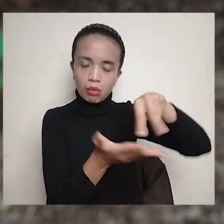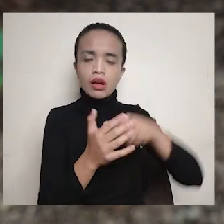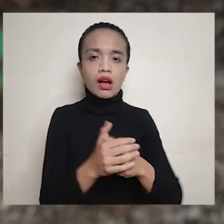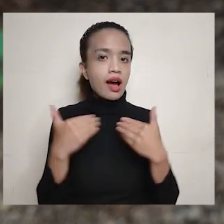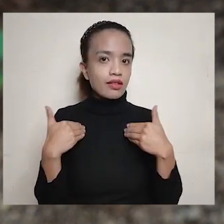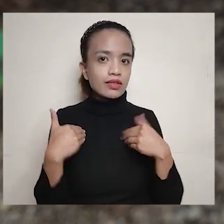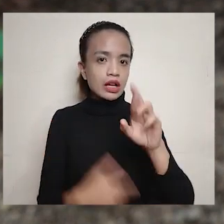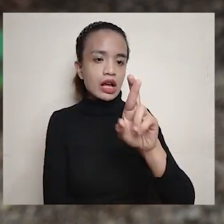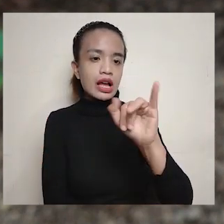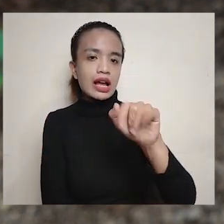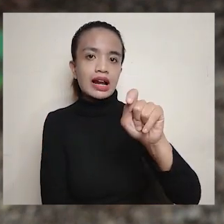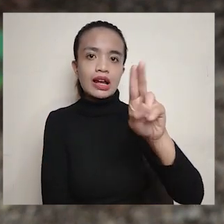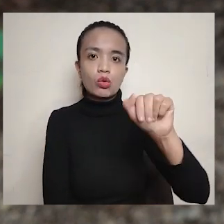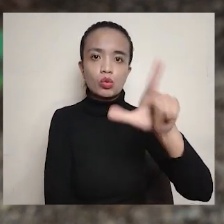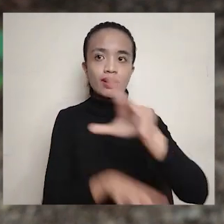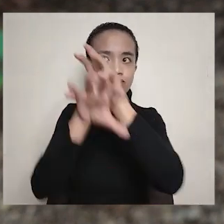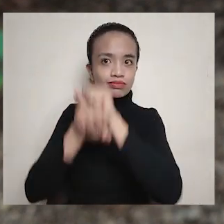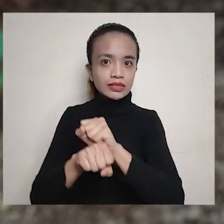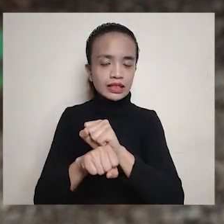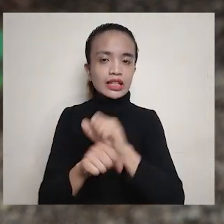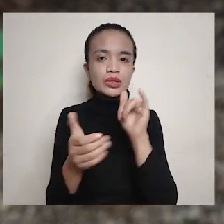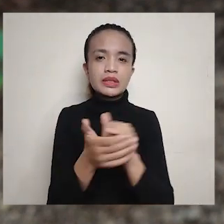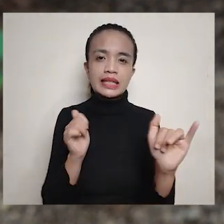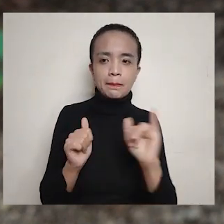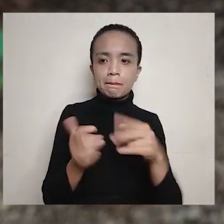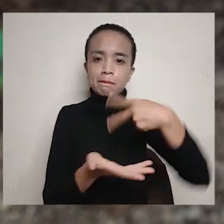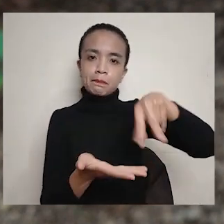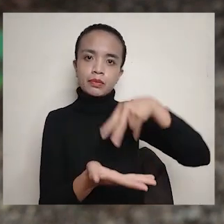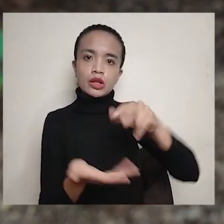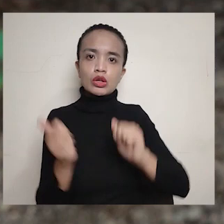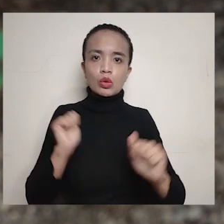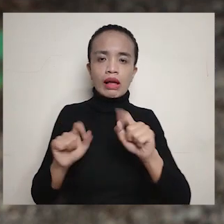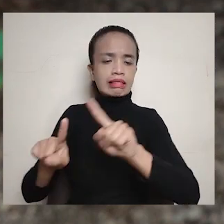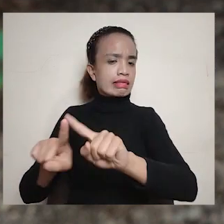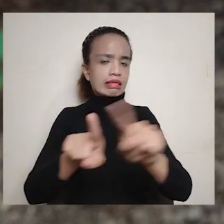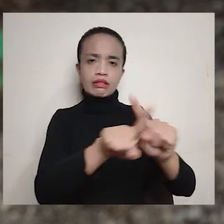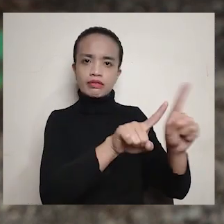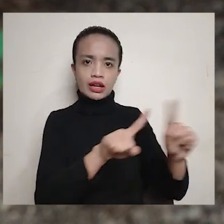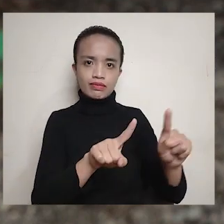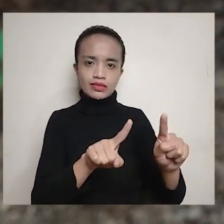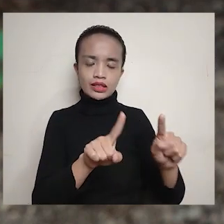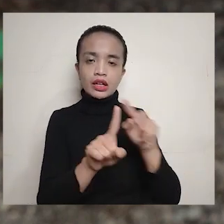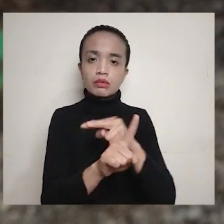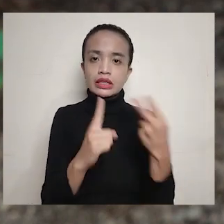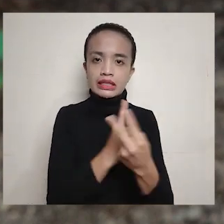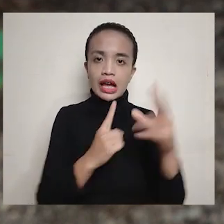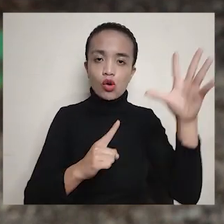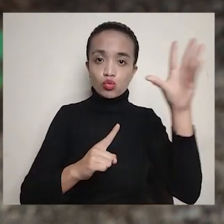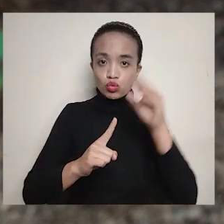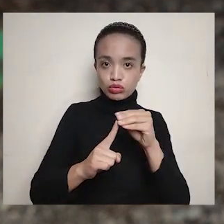may ritual. So it's a performance nung mga iba-ibang aspeto ng kultura ng mga